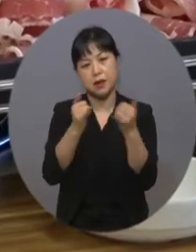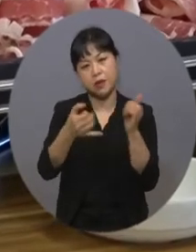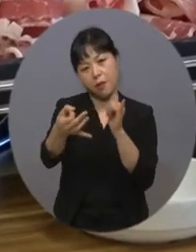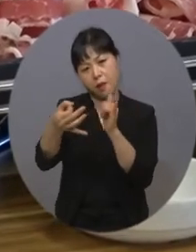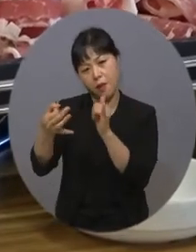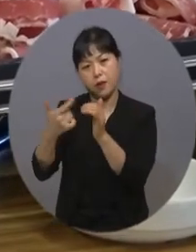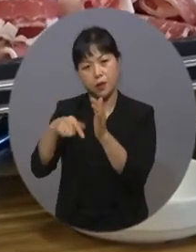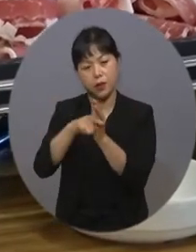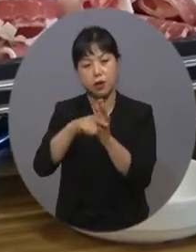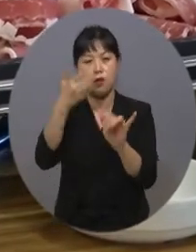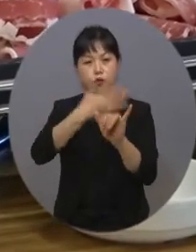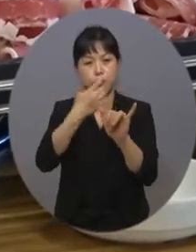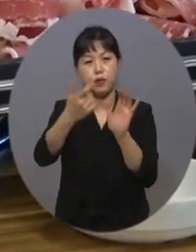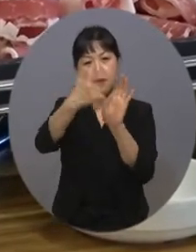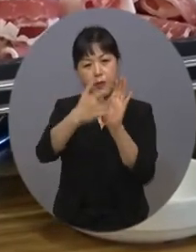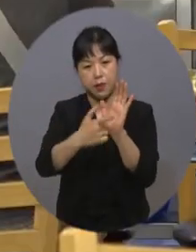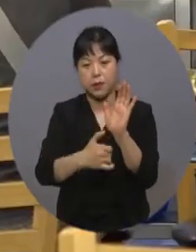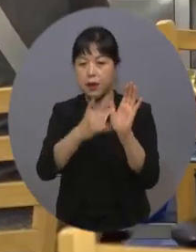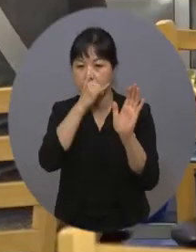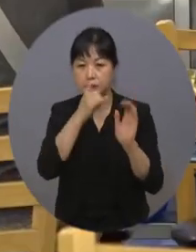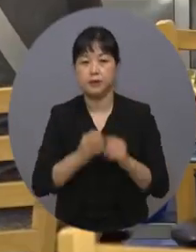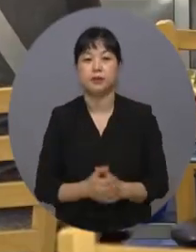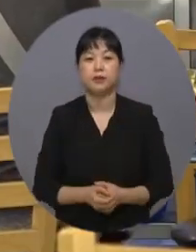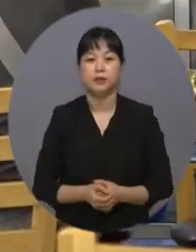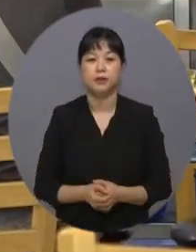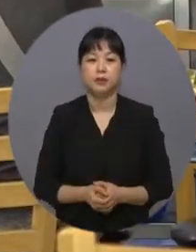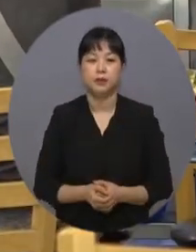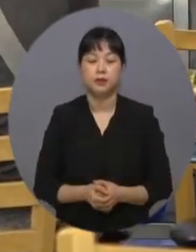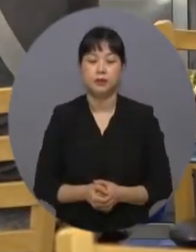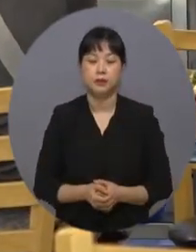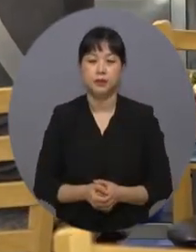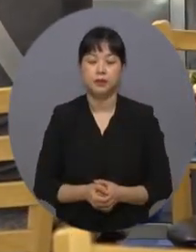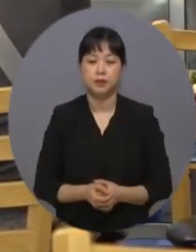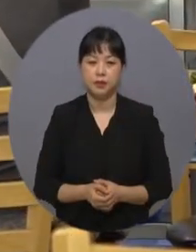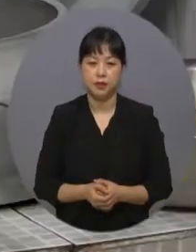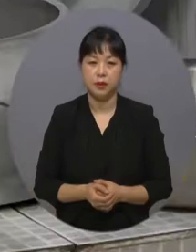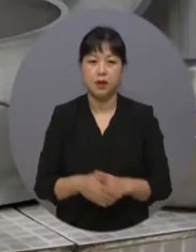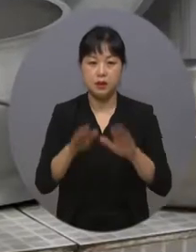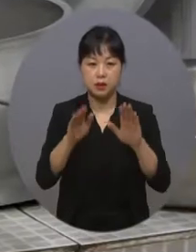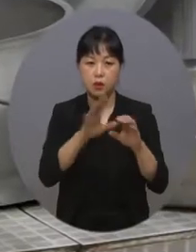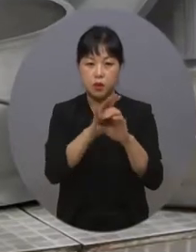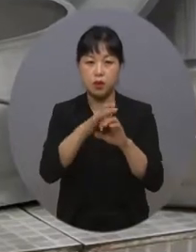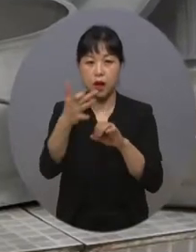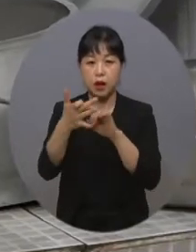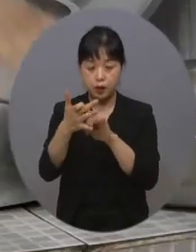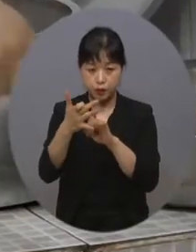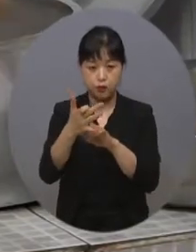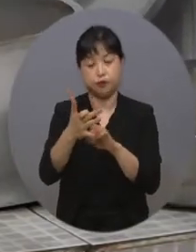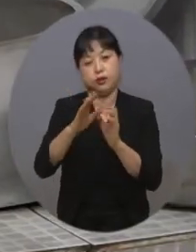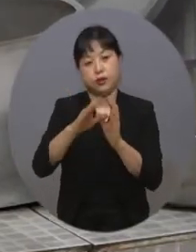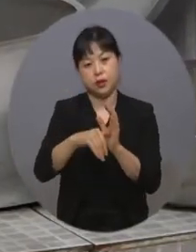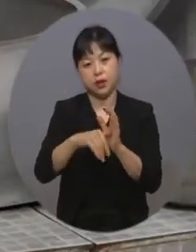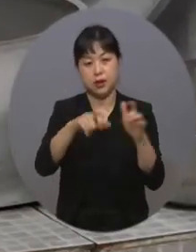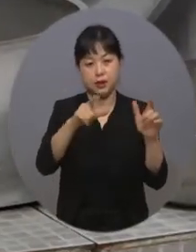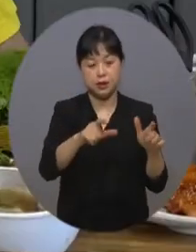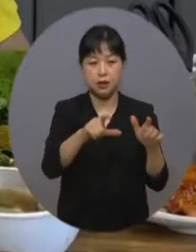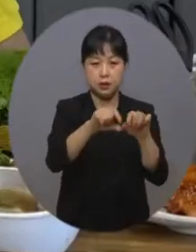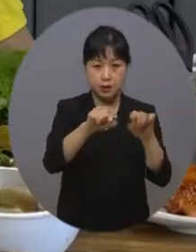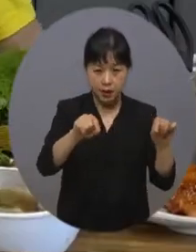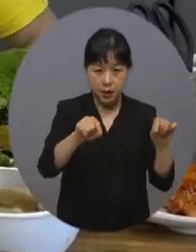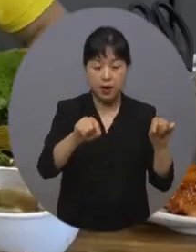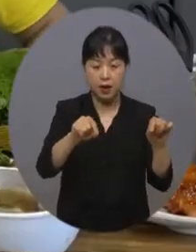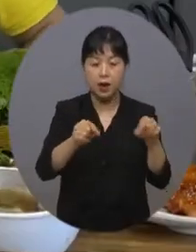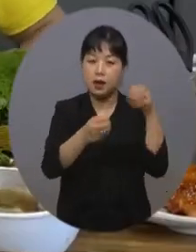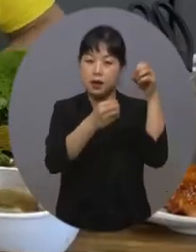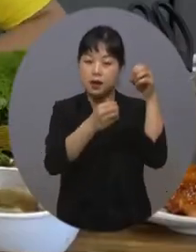유튜브에 업로드하고 있습니다. 이러한 프로그램이 코로나19 시대의 지역 식당과 시장 활성화에 도움이 되는 좋은